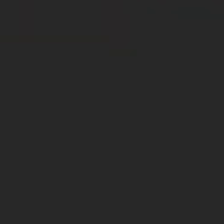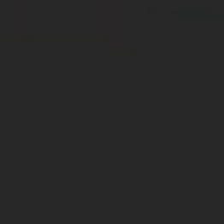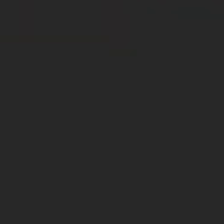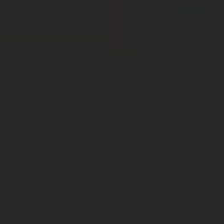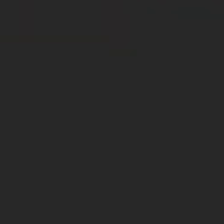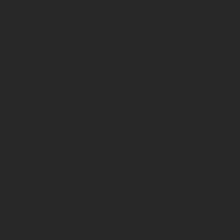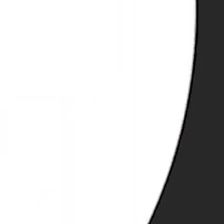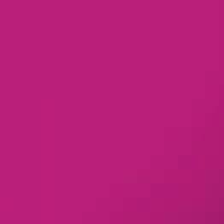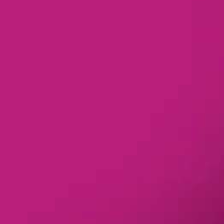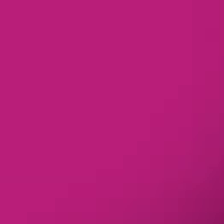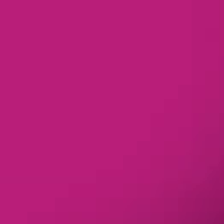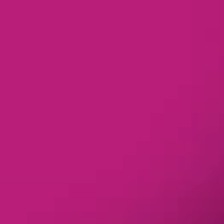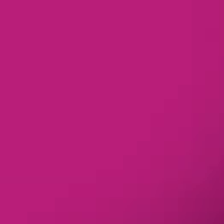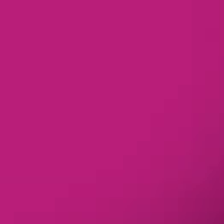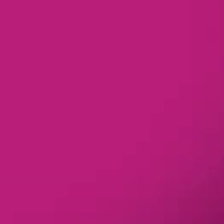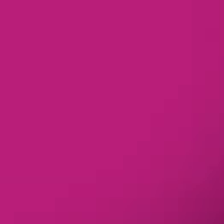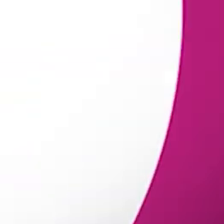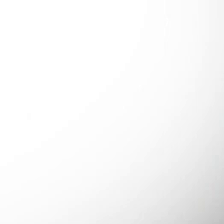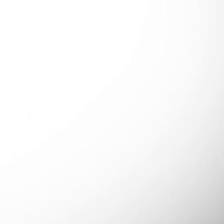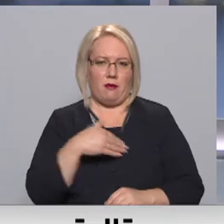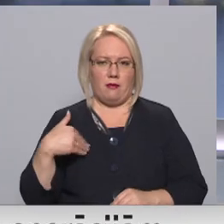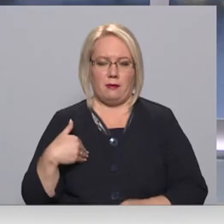Re, viss ēters ir te!